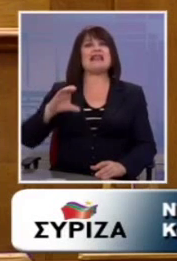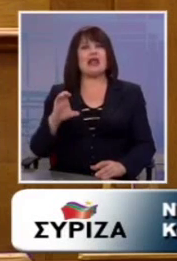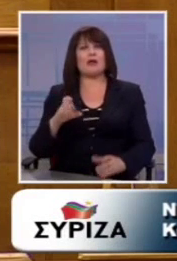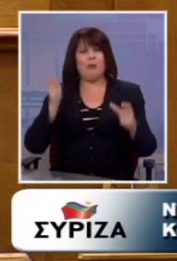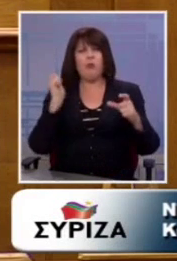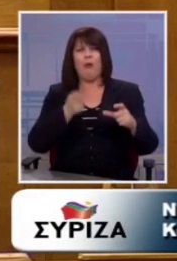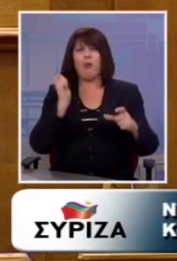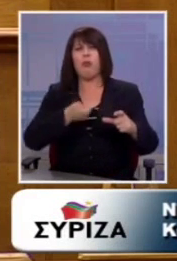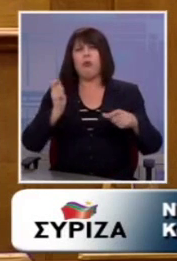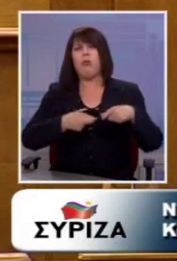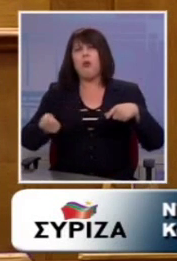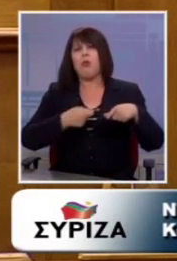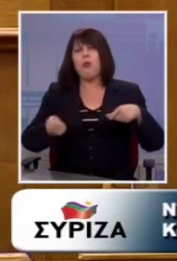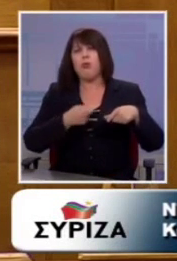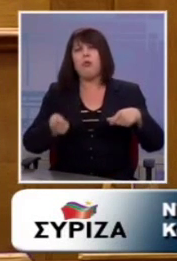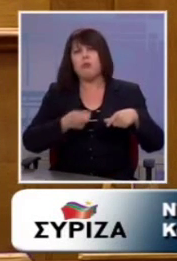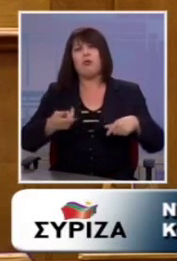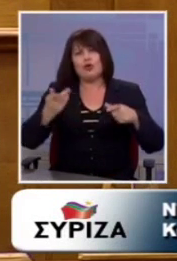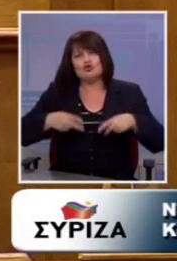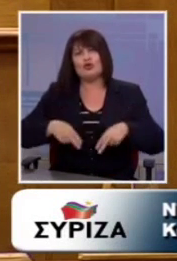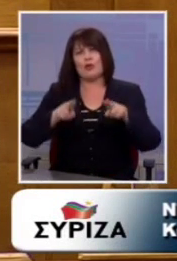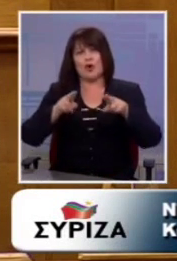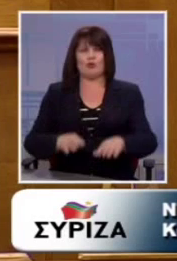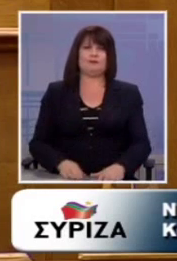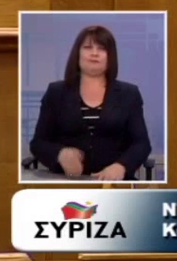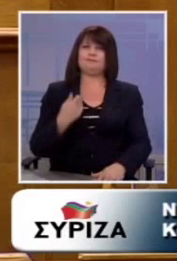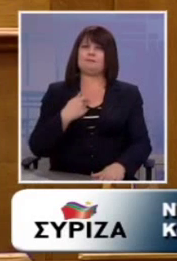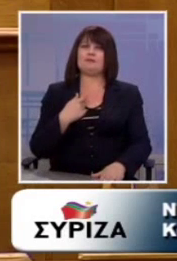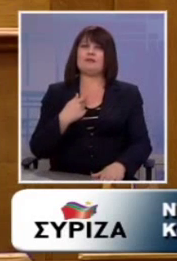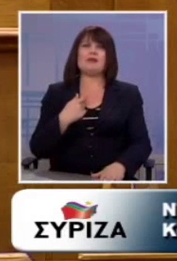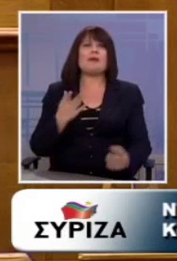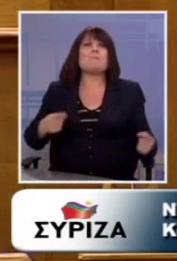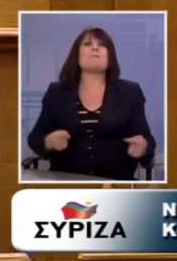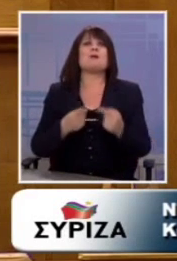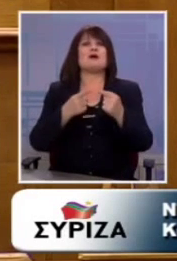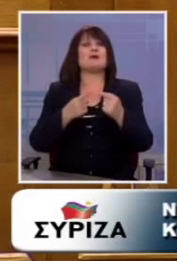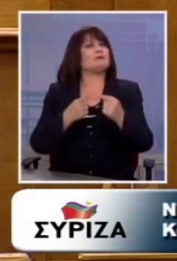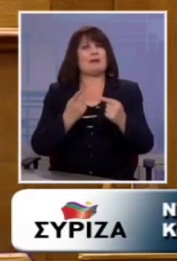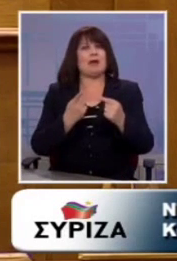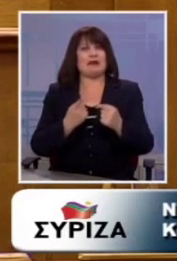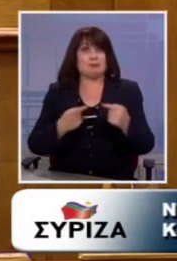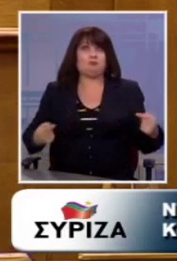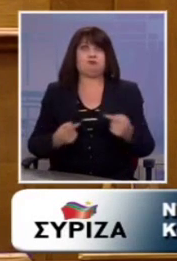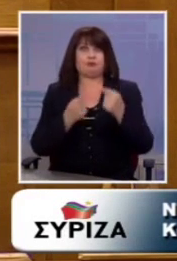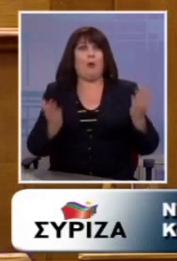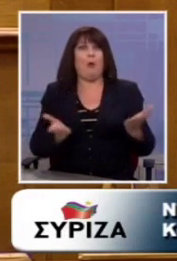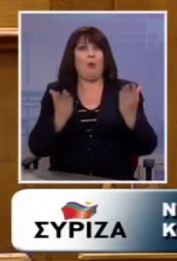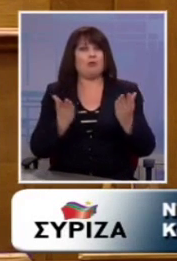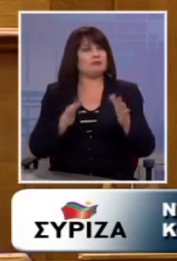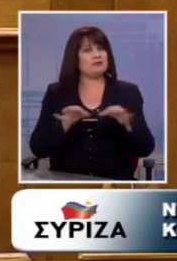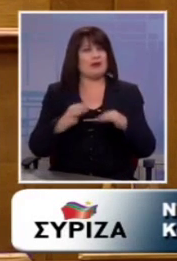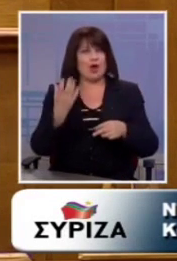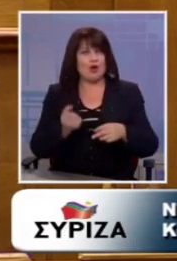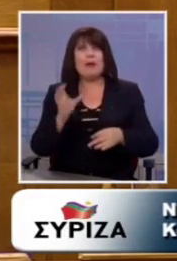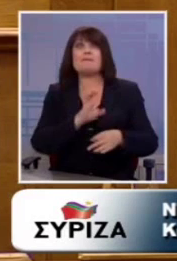Κύριοι συνάδελφοι, δεν πηγαίνουμε τυφλά σε μία σύγκρουση. Έχουμε σχέδιο, αναζητούμε